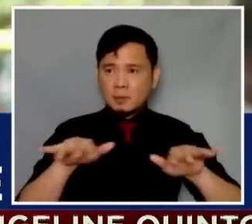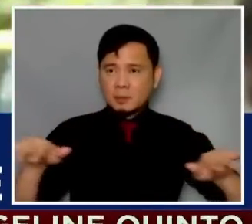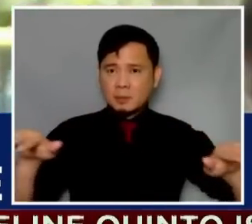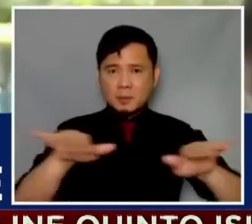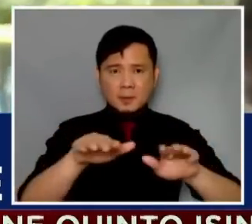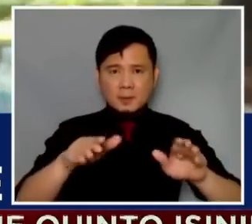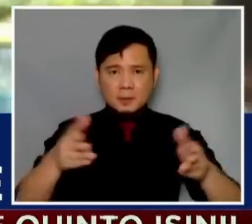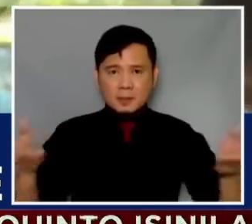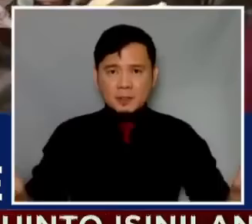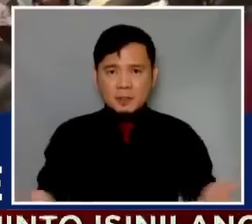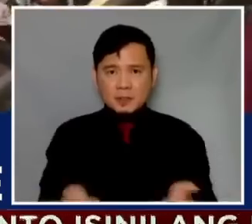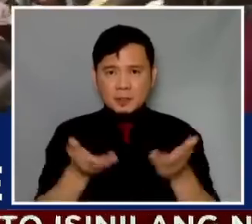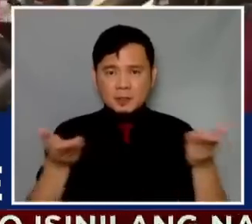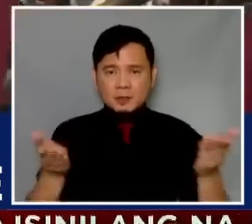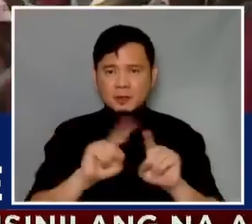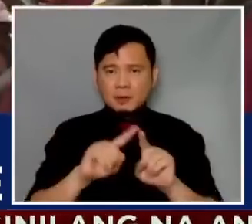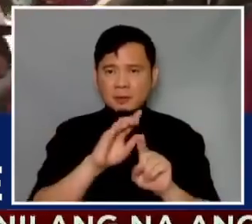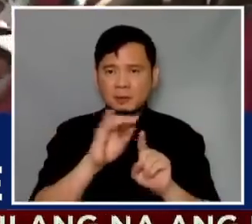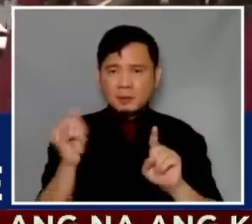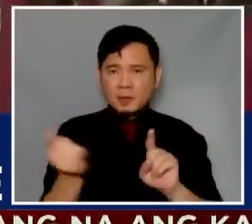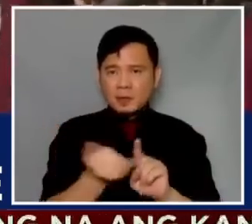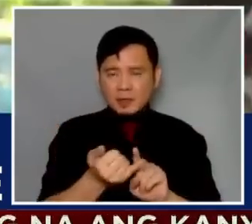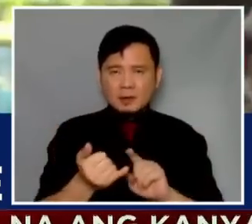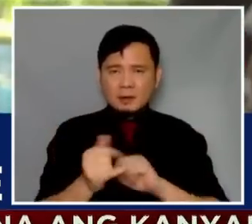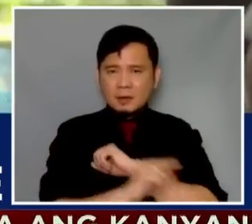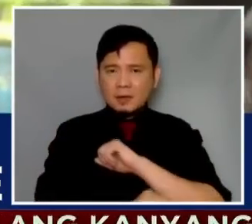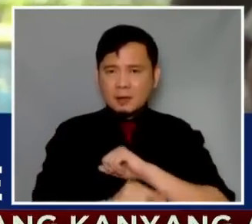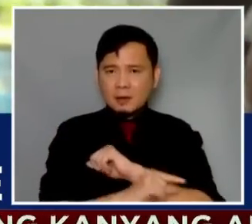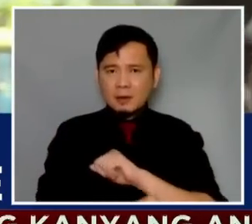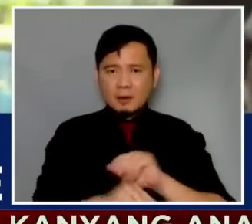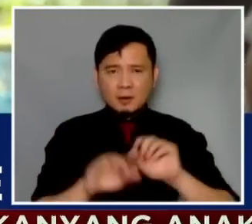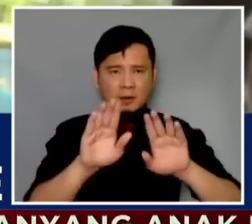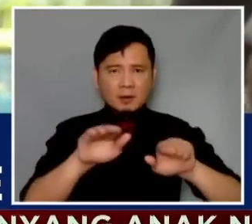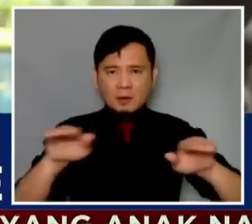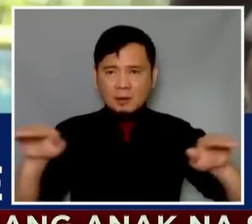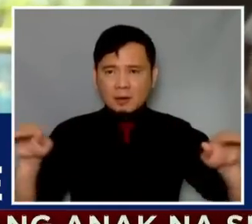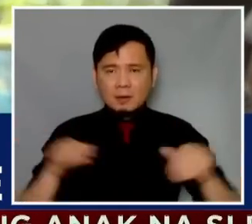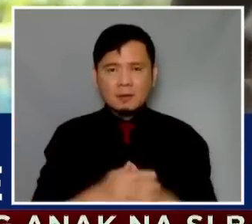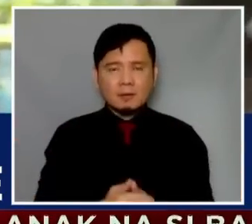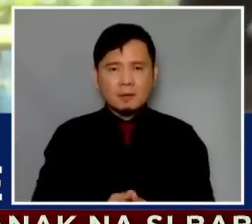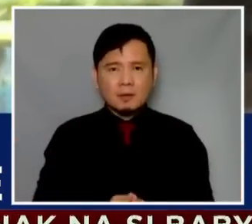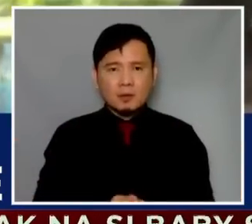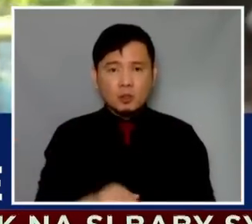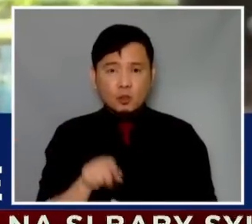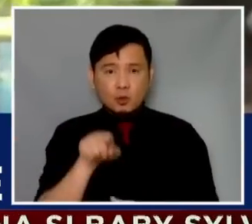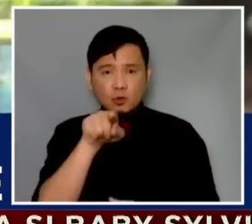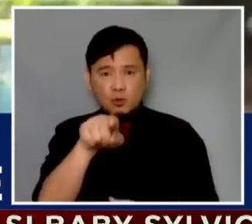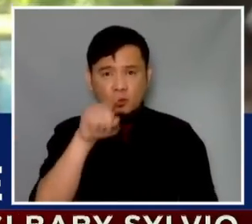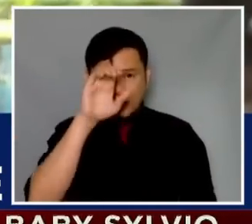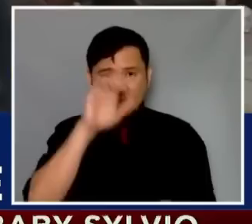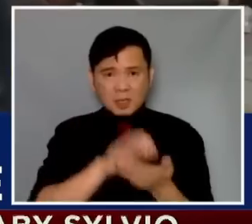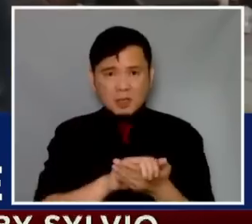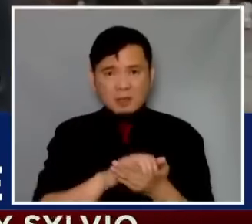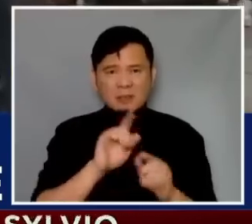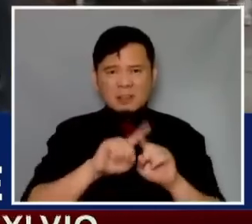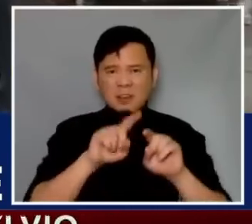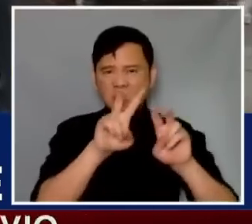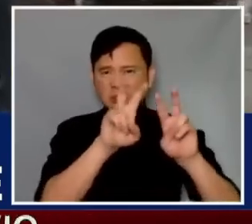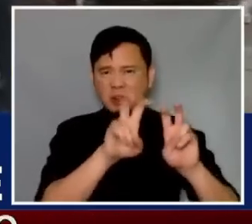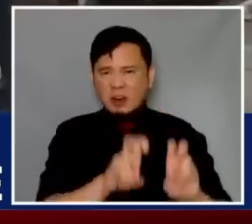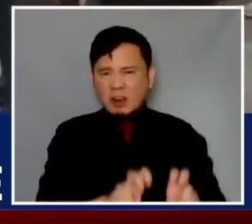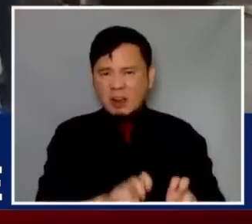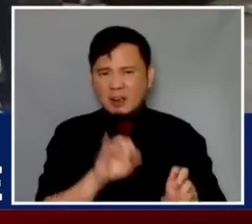ng Katanawan. Sana po, wag po kayong maniwala do sa mga survey.